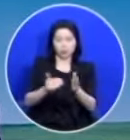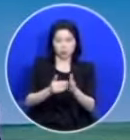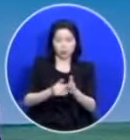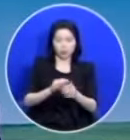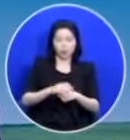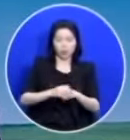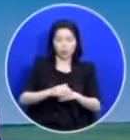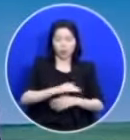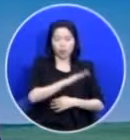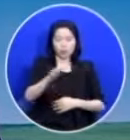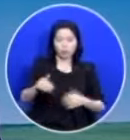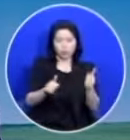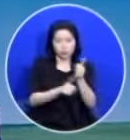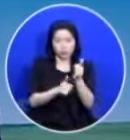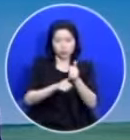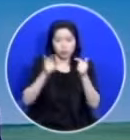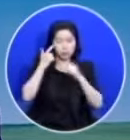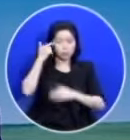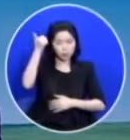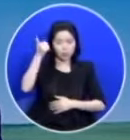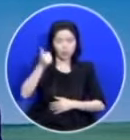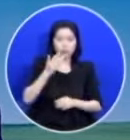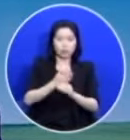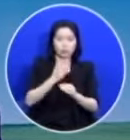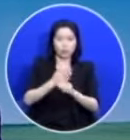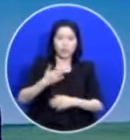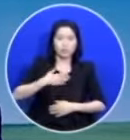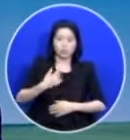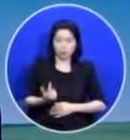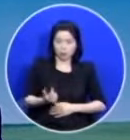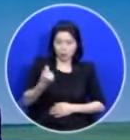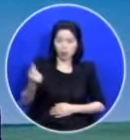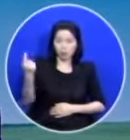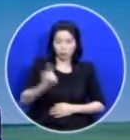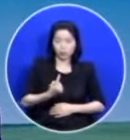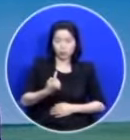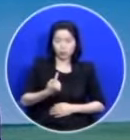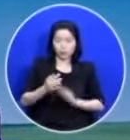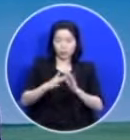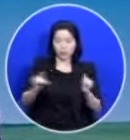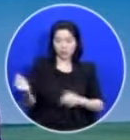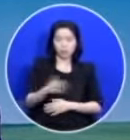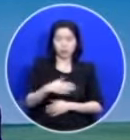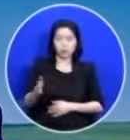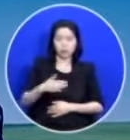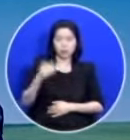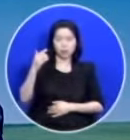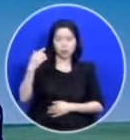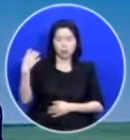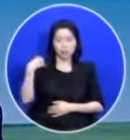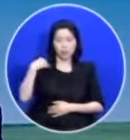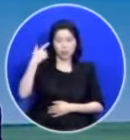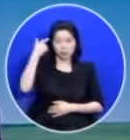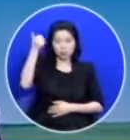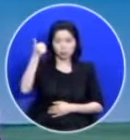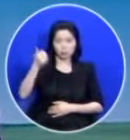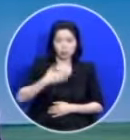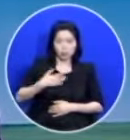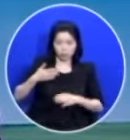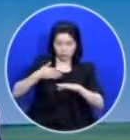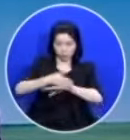우리 부 목사님들 중에 저보다 빨리 온 분이 없으세요 어 담임 목사님도 저보다